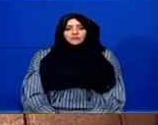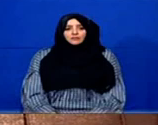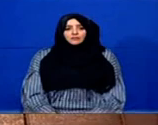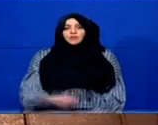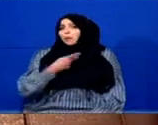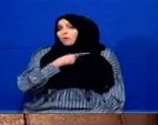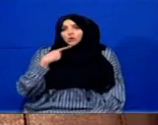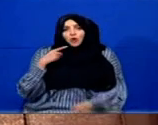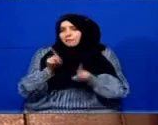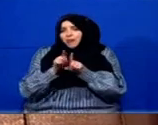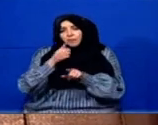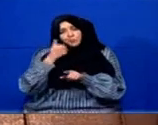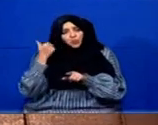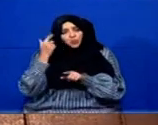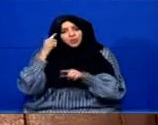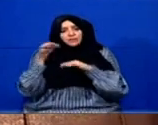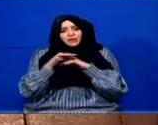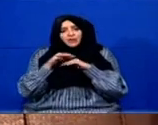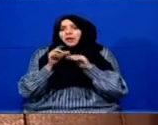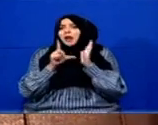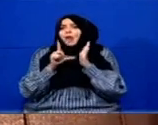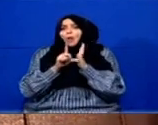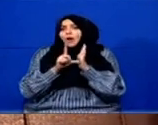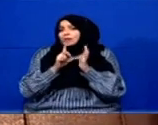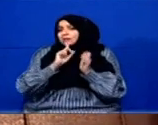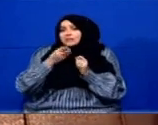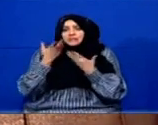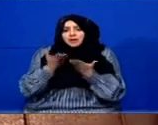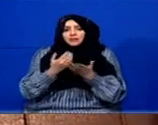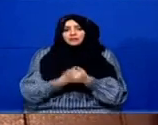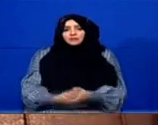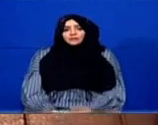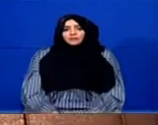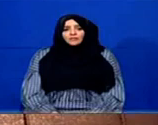لك لانه القوانين تقضي بذلك